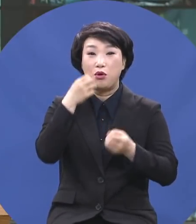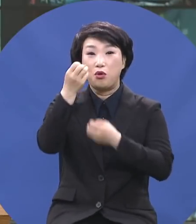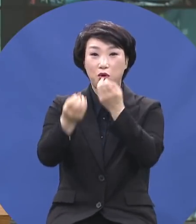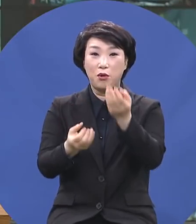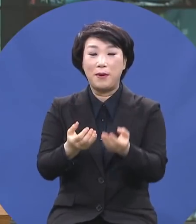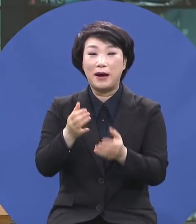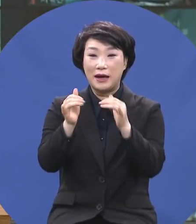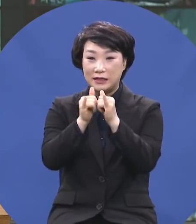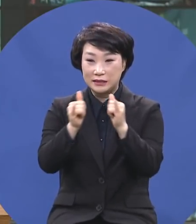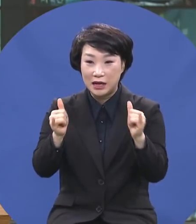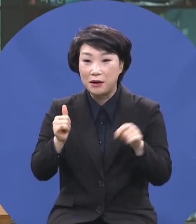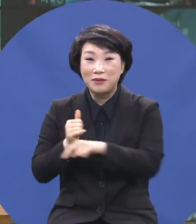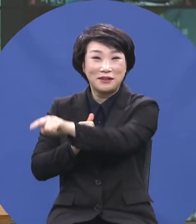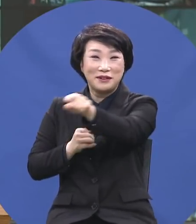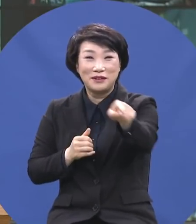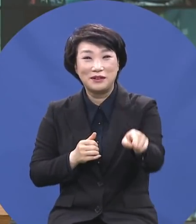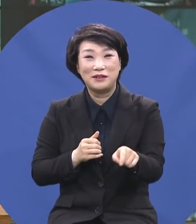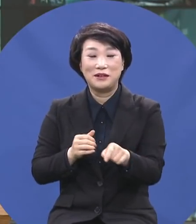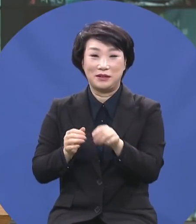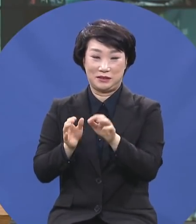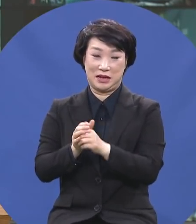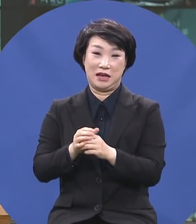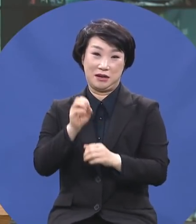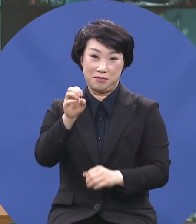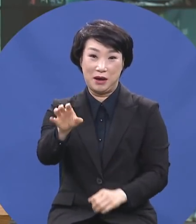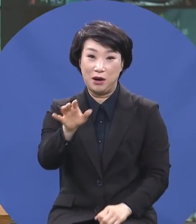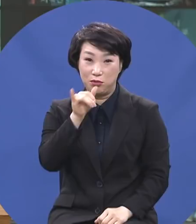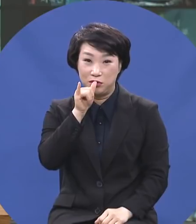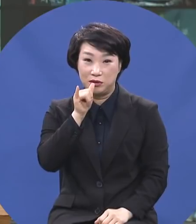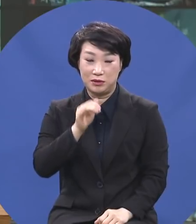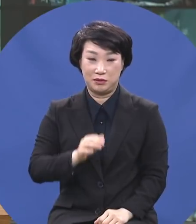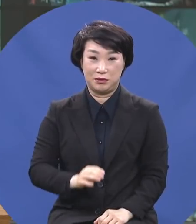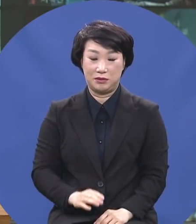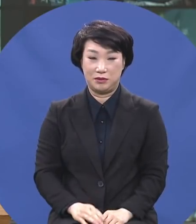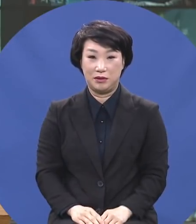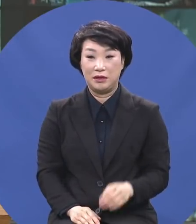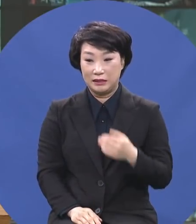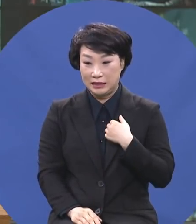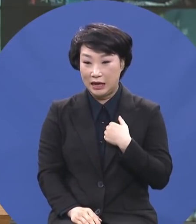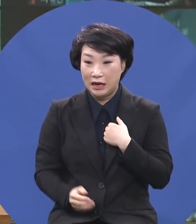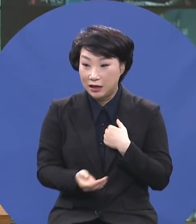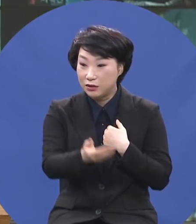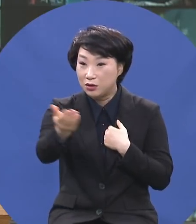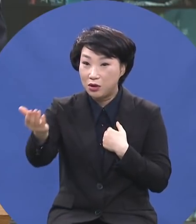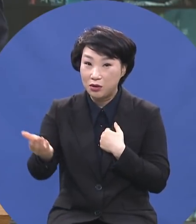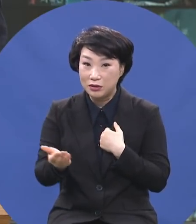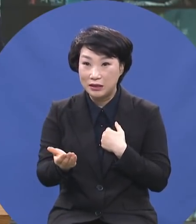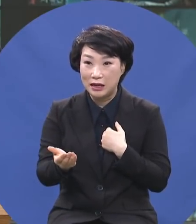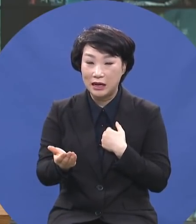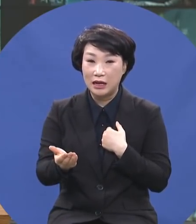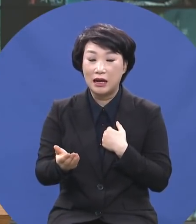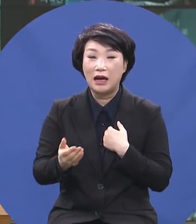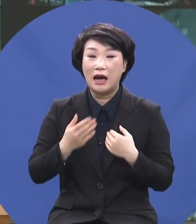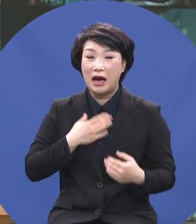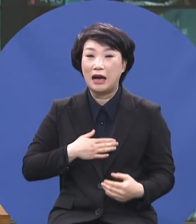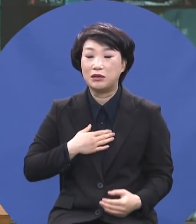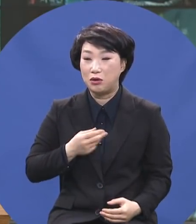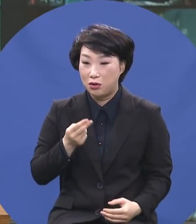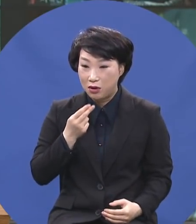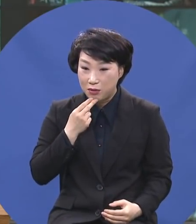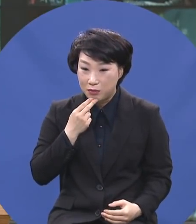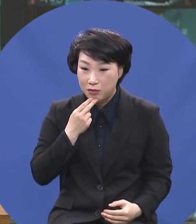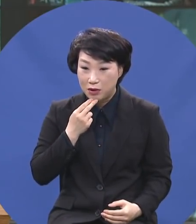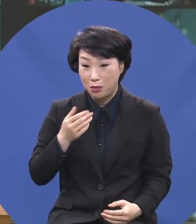한 자들을 향하여 말하고 있습니다. 내가 너희의 알지